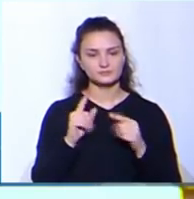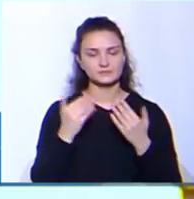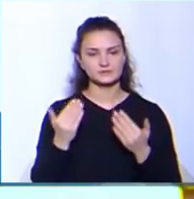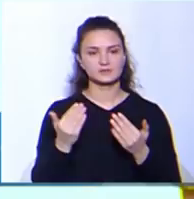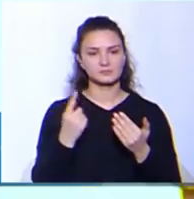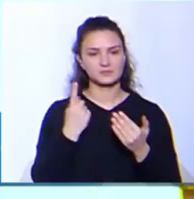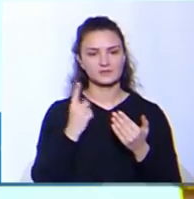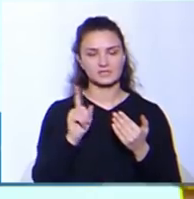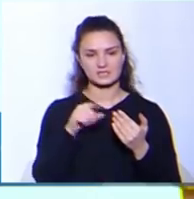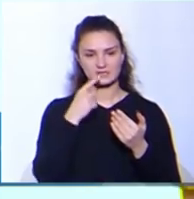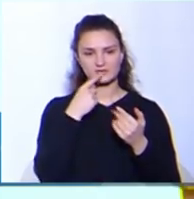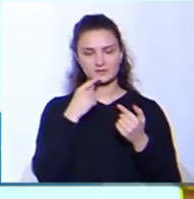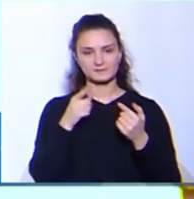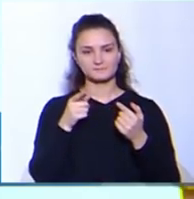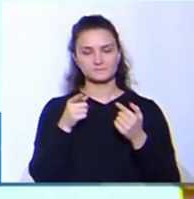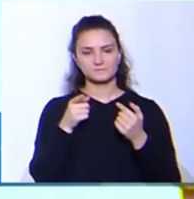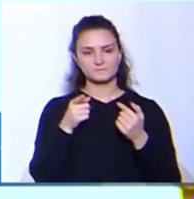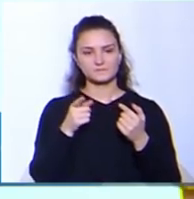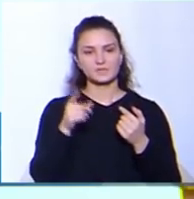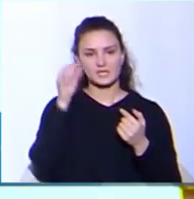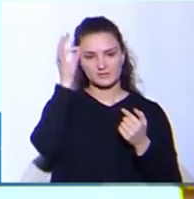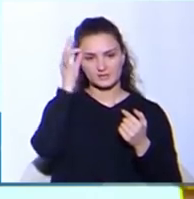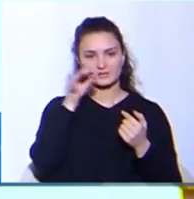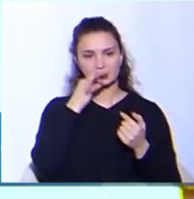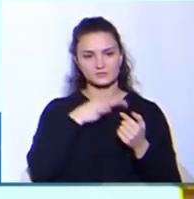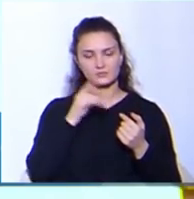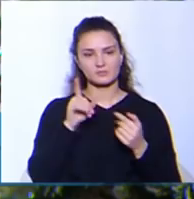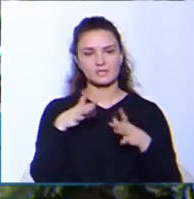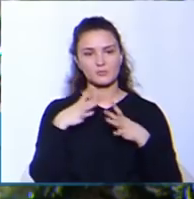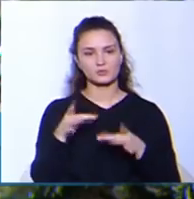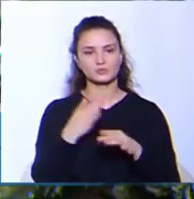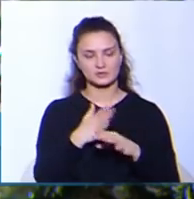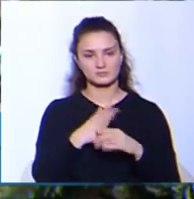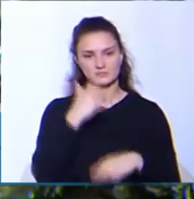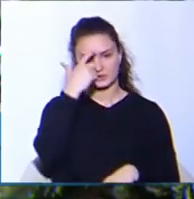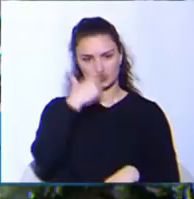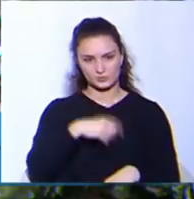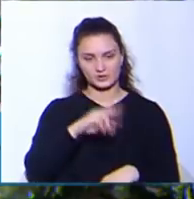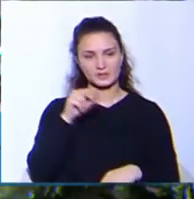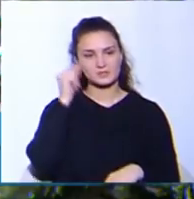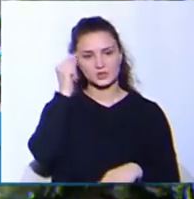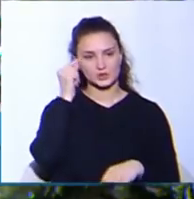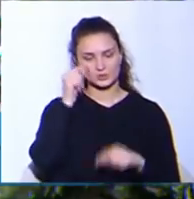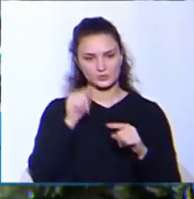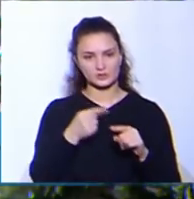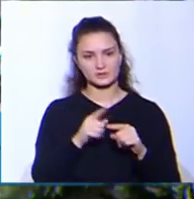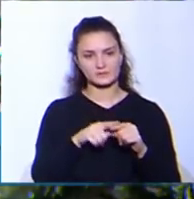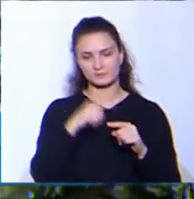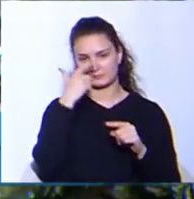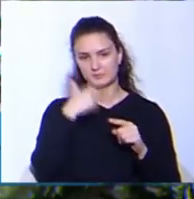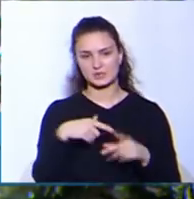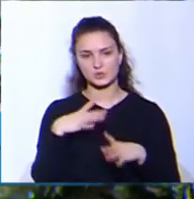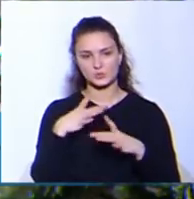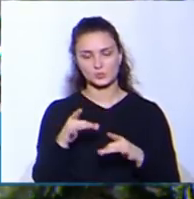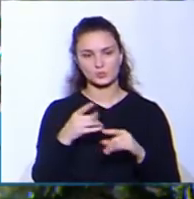თქვენ პირველი რაც თქვით, რომ გაგვახსენეთ, რომ ეს დამოკიდებულება არის ფიზიკური და ფსიქიკური, რომ ფიზიკური